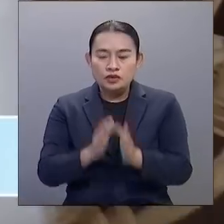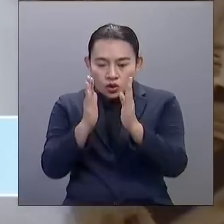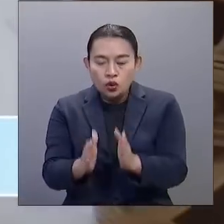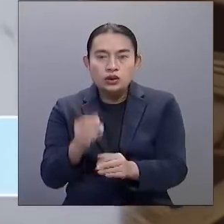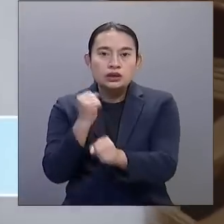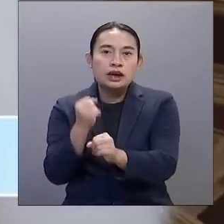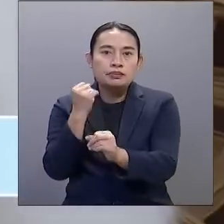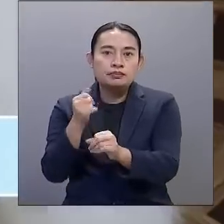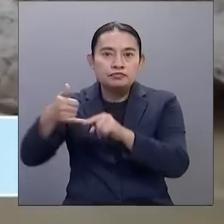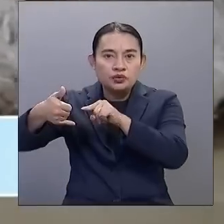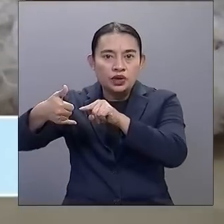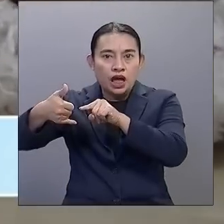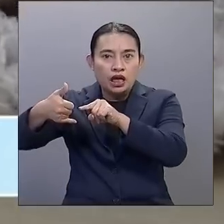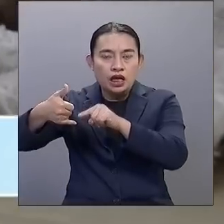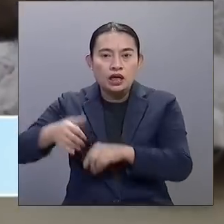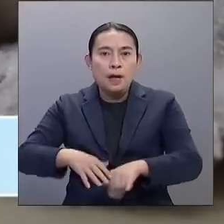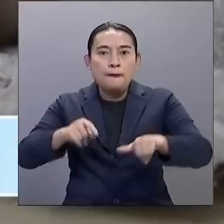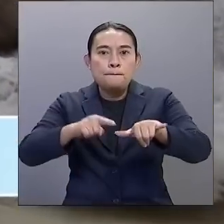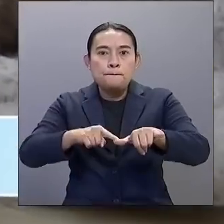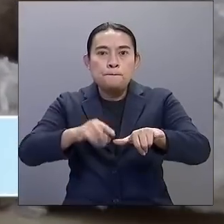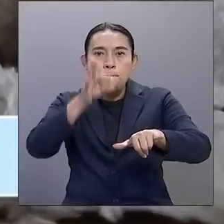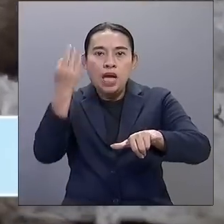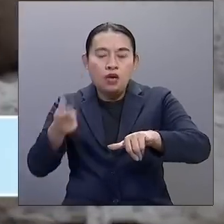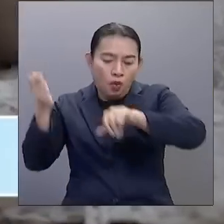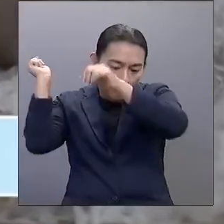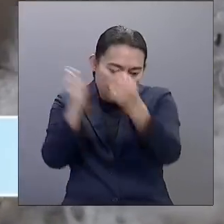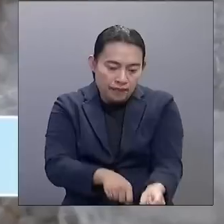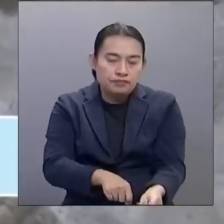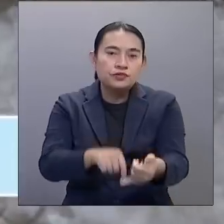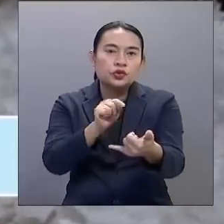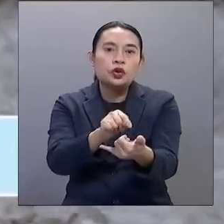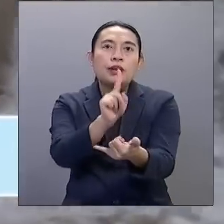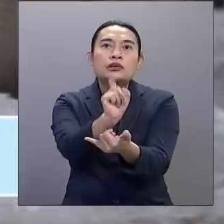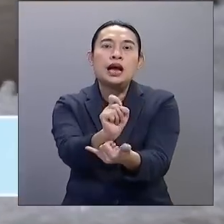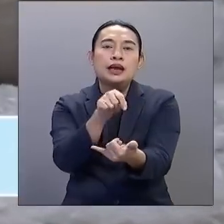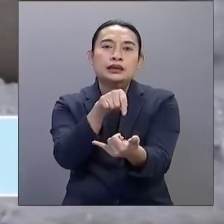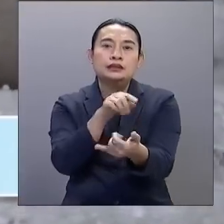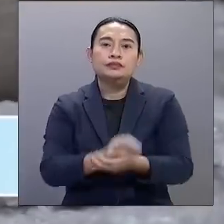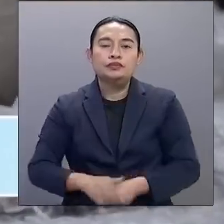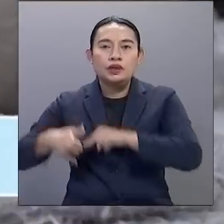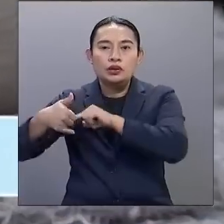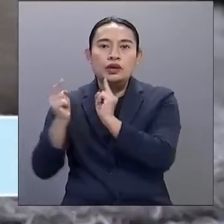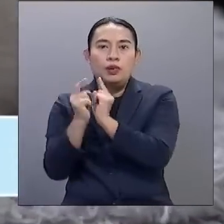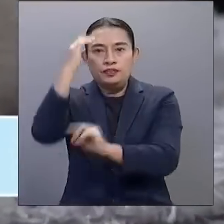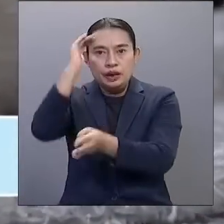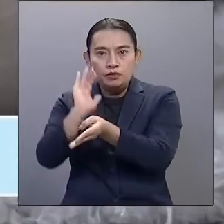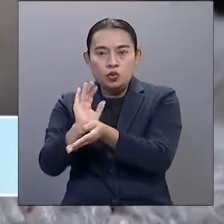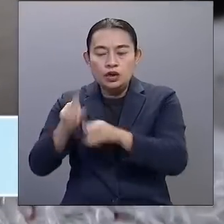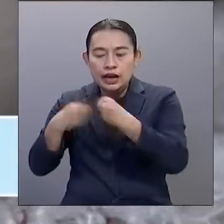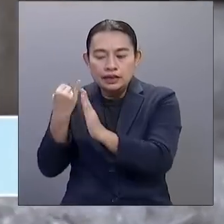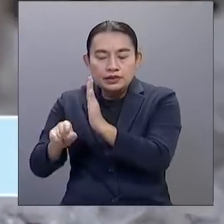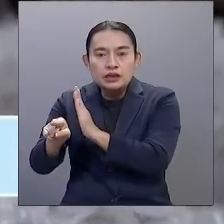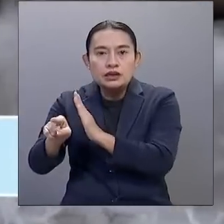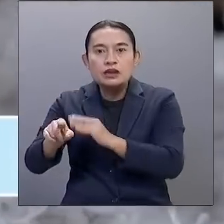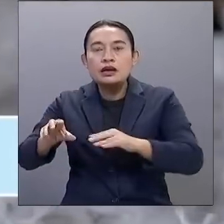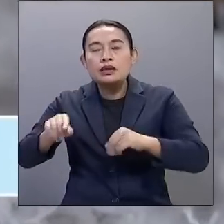เน ี่ ยที่ฟาดแมวลงไปจนแมวตายเนี่ยนะคะคุณผู้ชมก็เข้าไปเข้าสอบปากคำแล้วก็รับทราบข้อกล่าวหา2